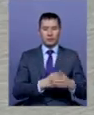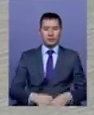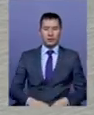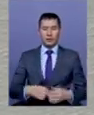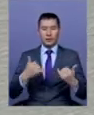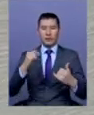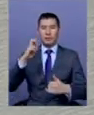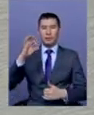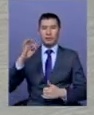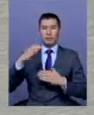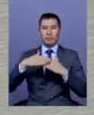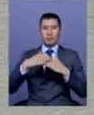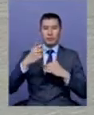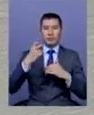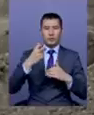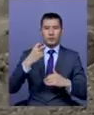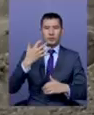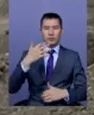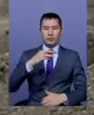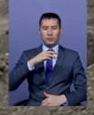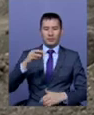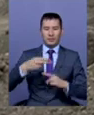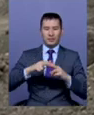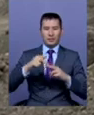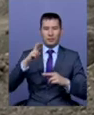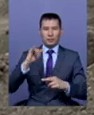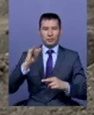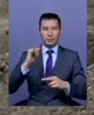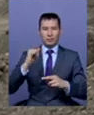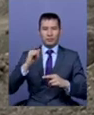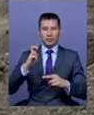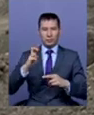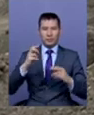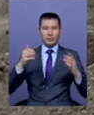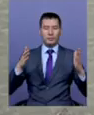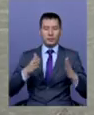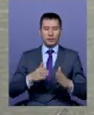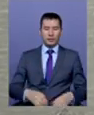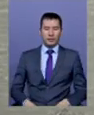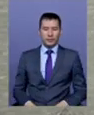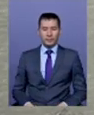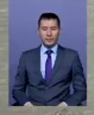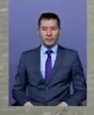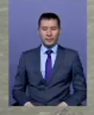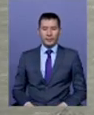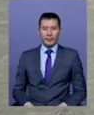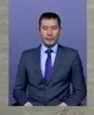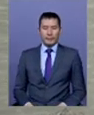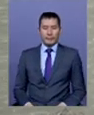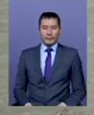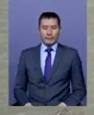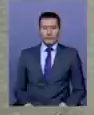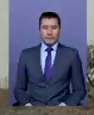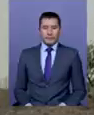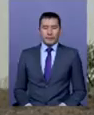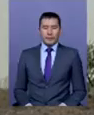әдеттегіден 212 миллион текше метрге аз келген. Сондықтан канал басшылығы шаруа қожалықтарына берілетін суармалы су көлемін нормаға сай